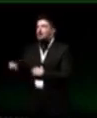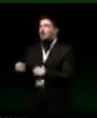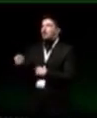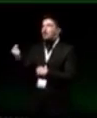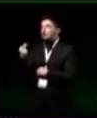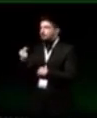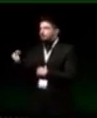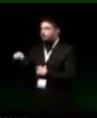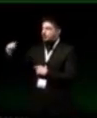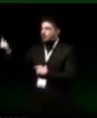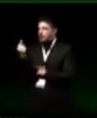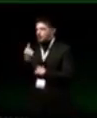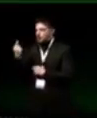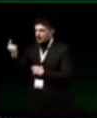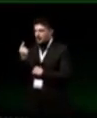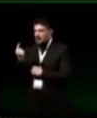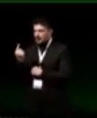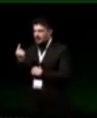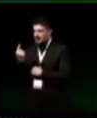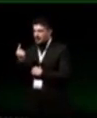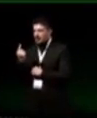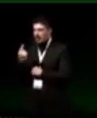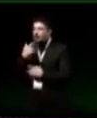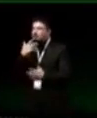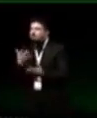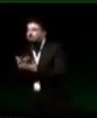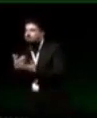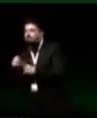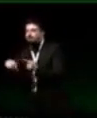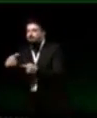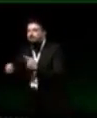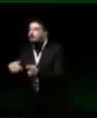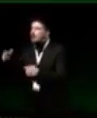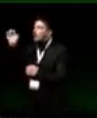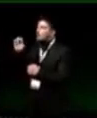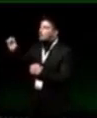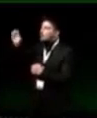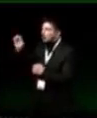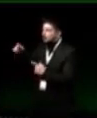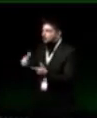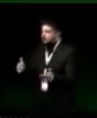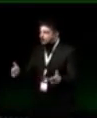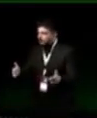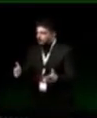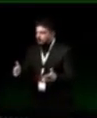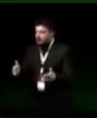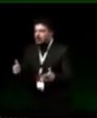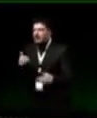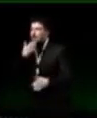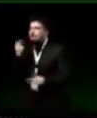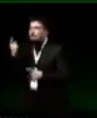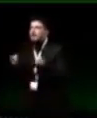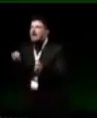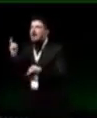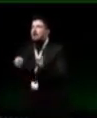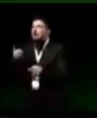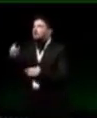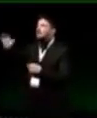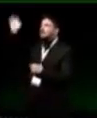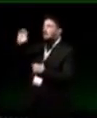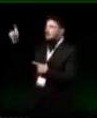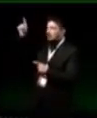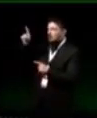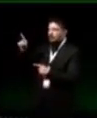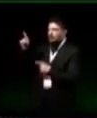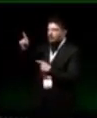è come se non ci fosse più una narrazione vera dell'Unione Europea dei prossimi anni. Manca la politica nel dibattito dell'Unione